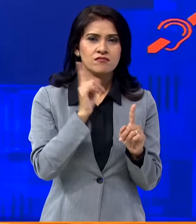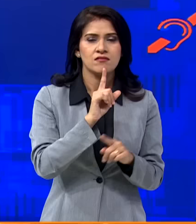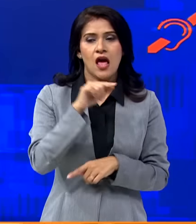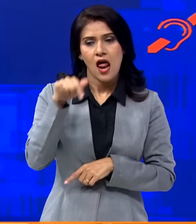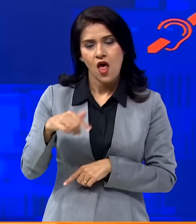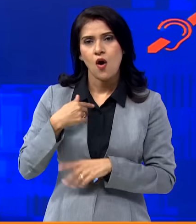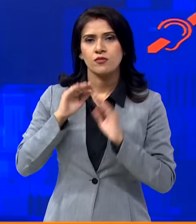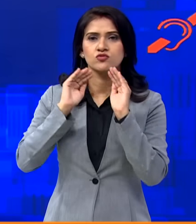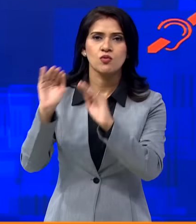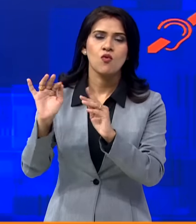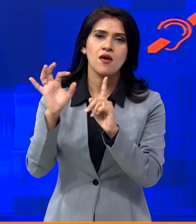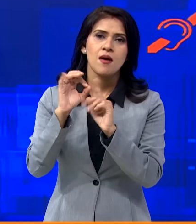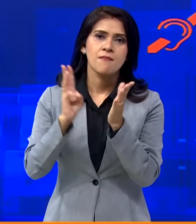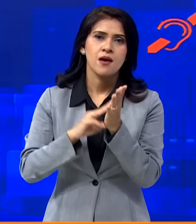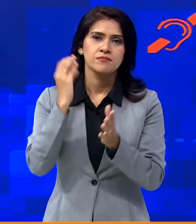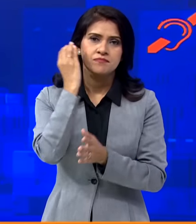मोदी के साथ